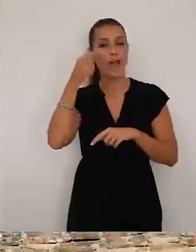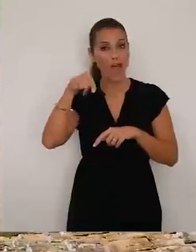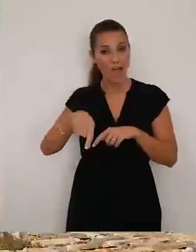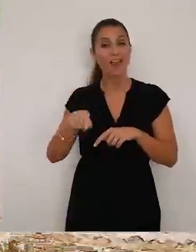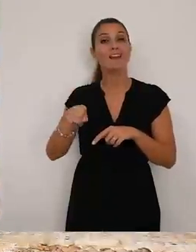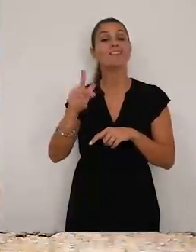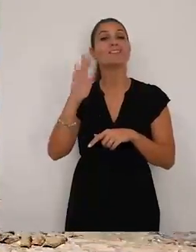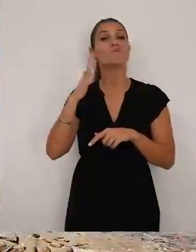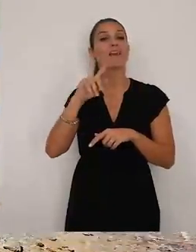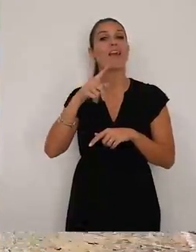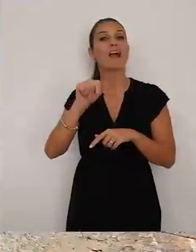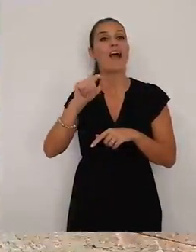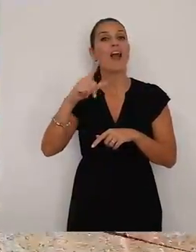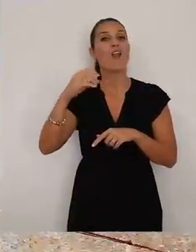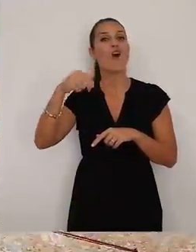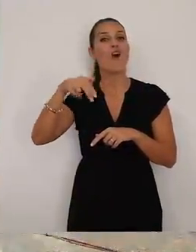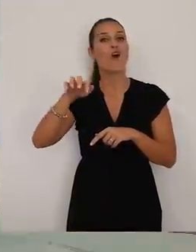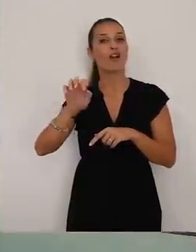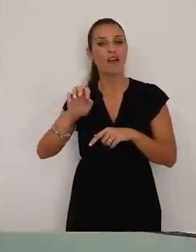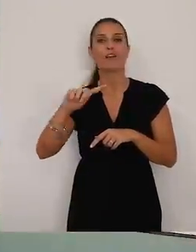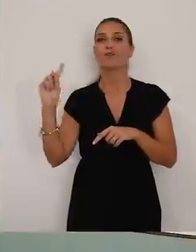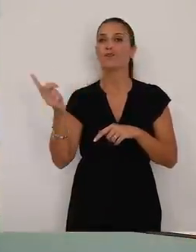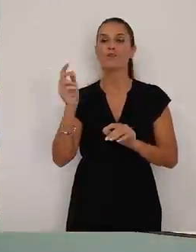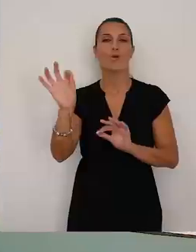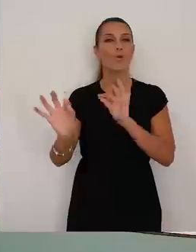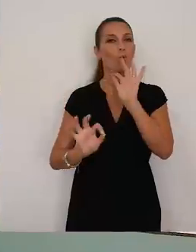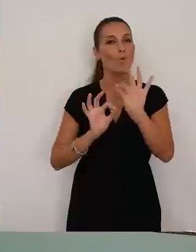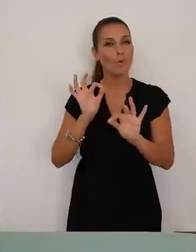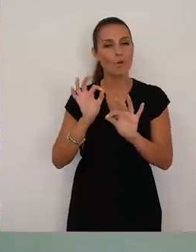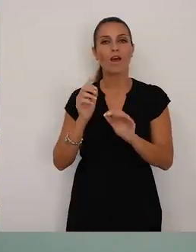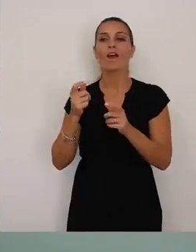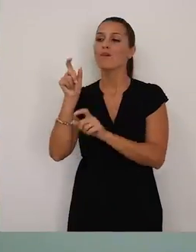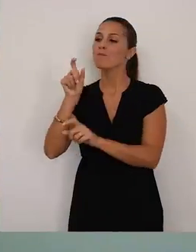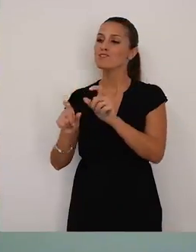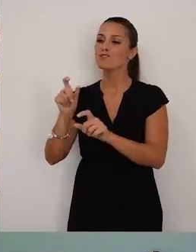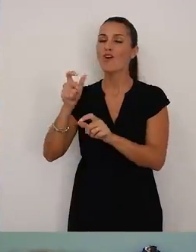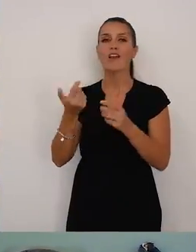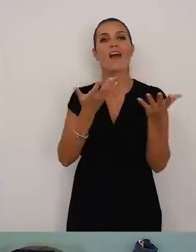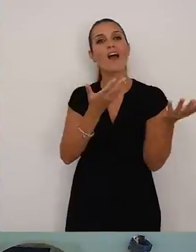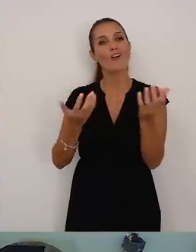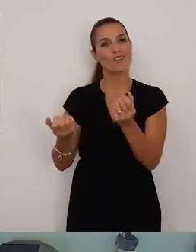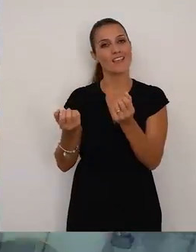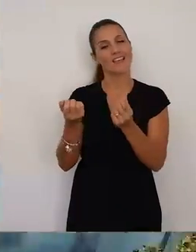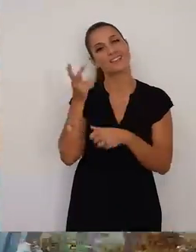Gallone rivivono con spontaneità nella cura dei luoghi e nell'accoglienza greca degli abitanti del borgo.